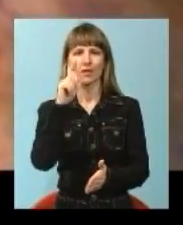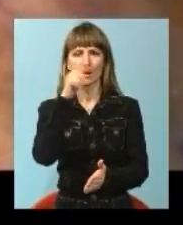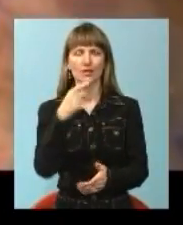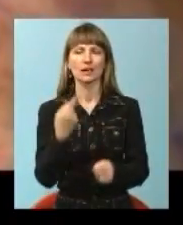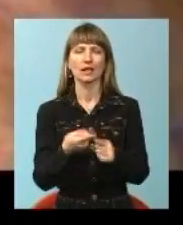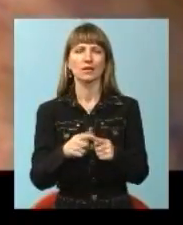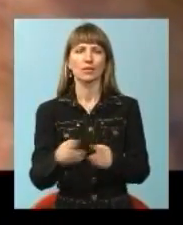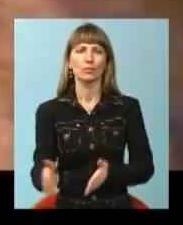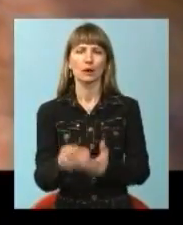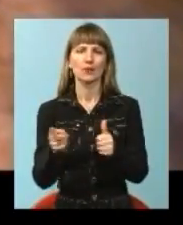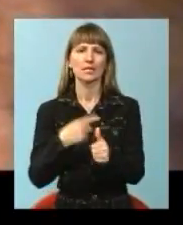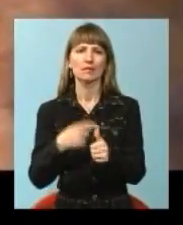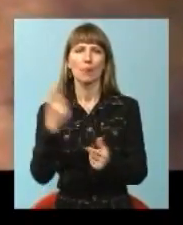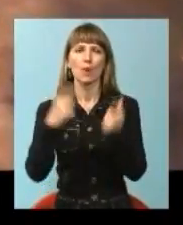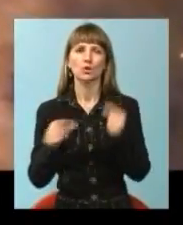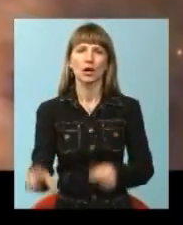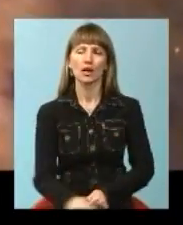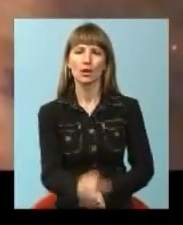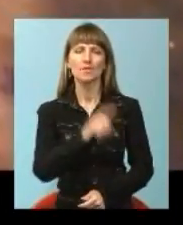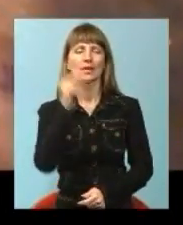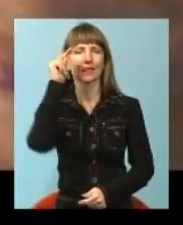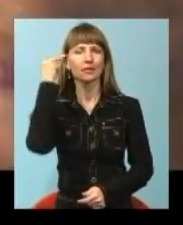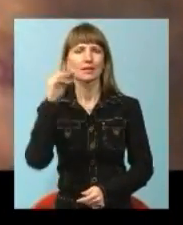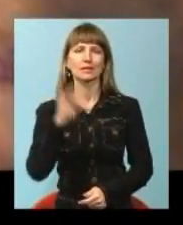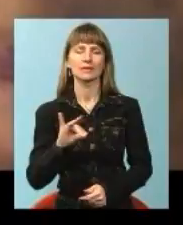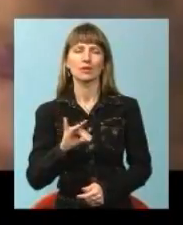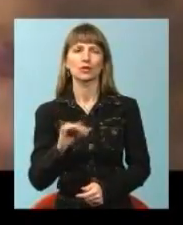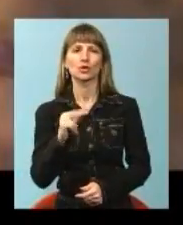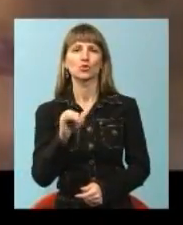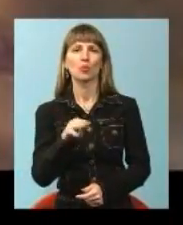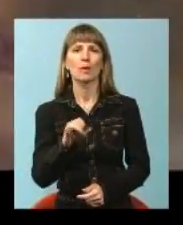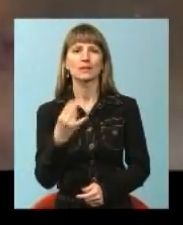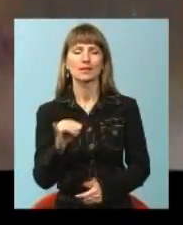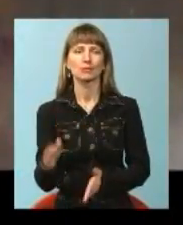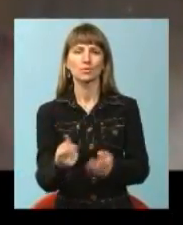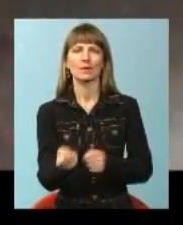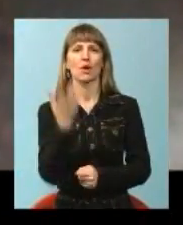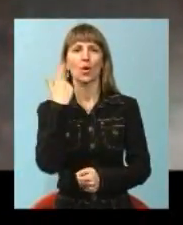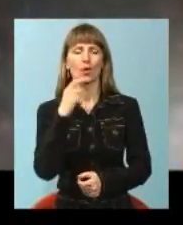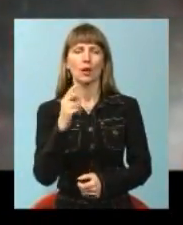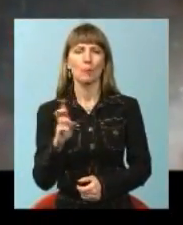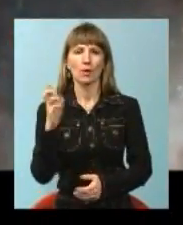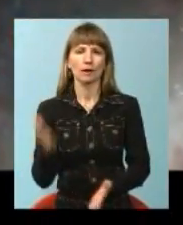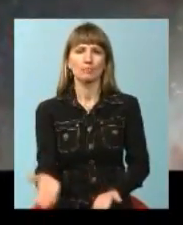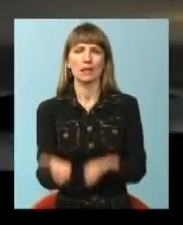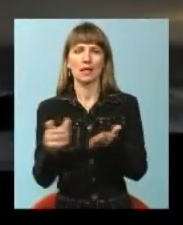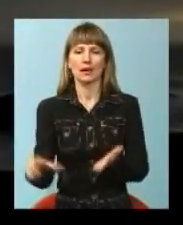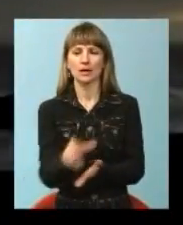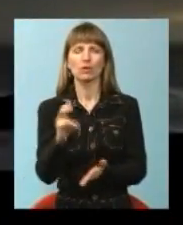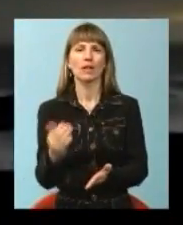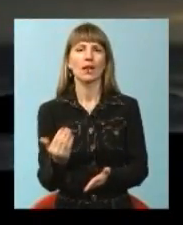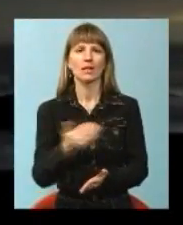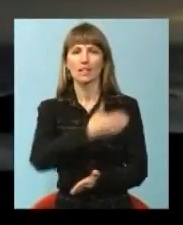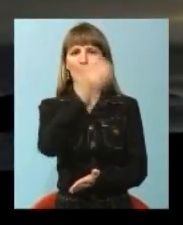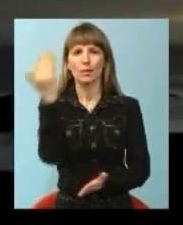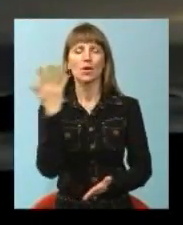шлях називали Молочною рікою. А за китайською міфологією Чумацький шлях з'явився, коли боги підняли річку на небеса. Коли ми